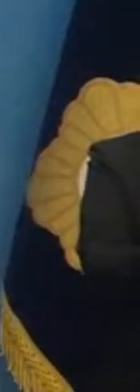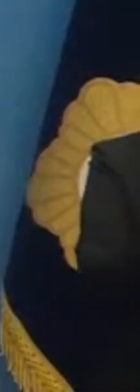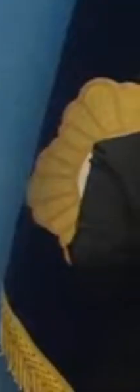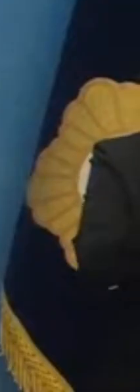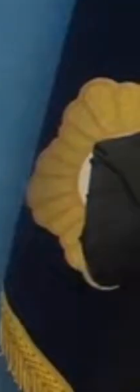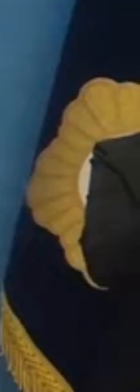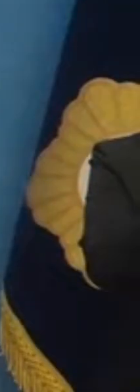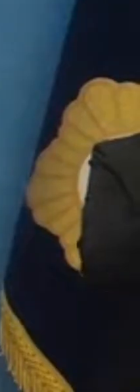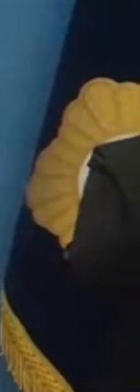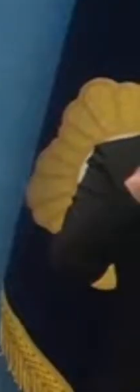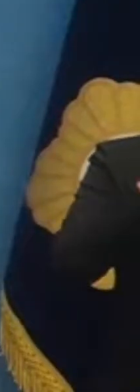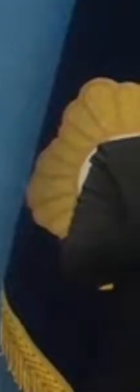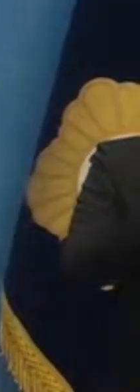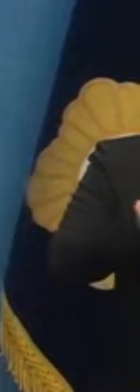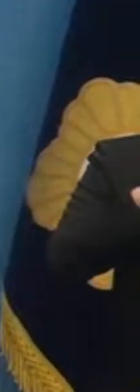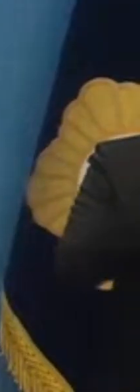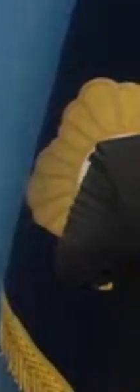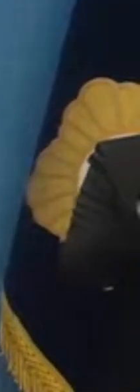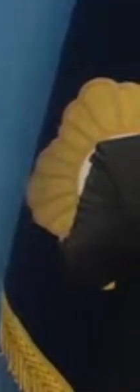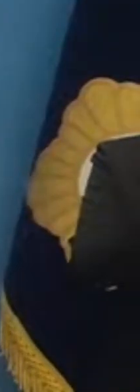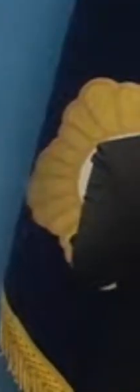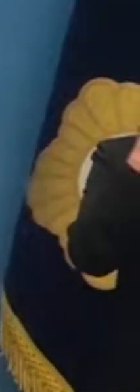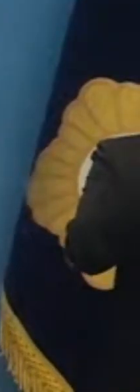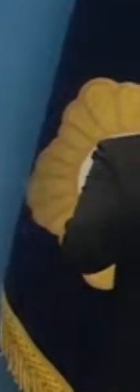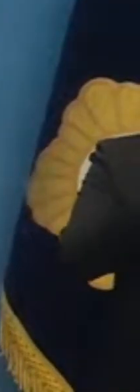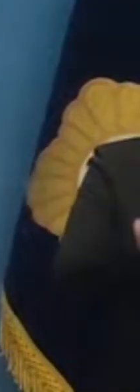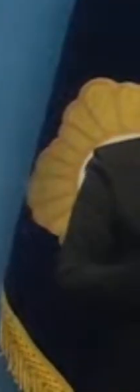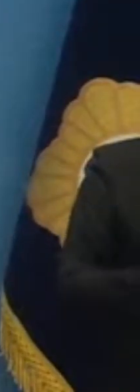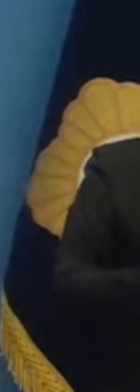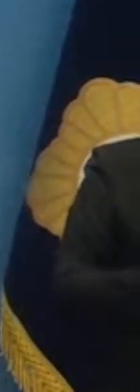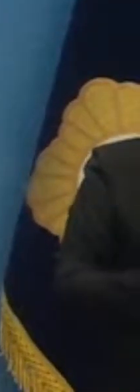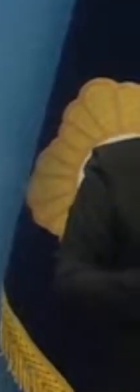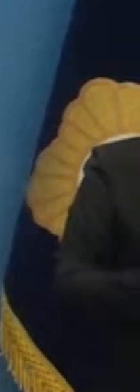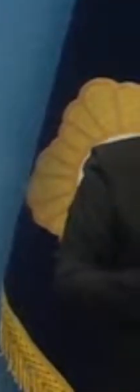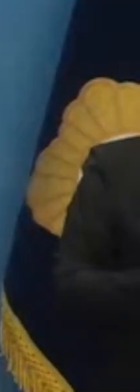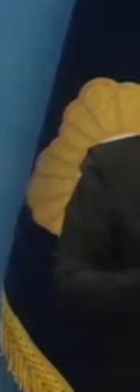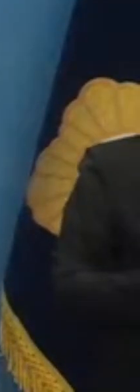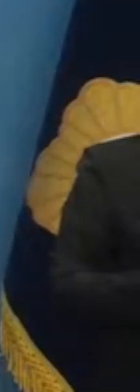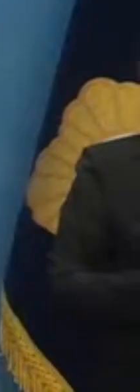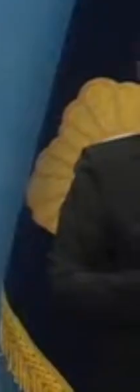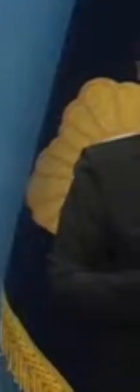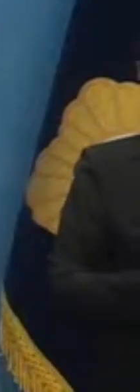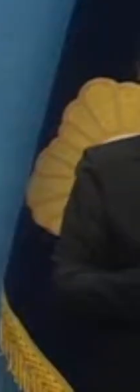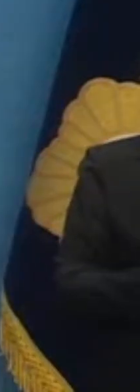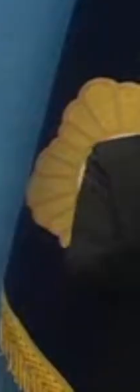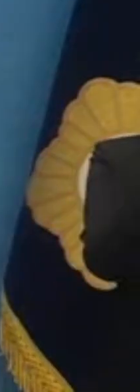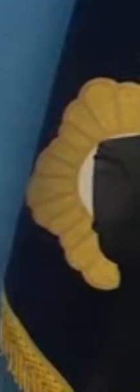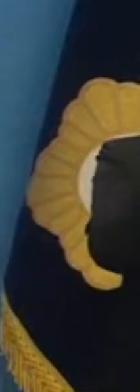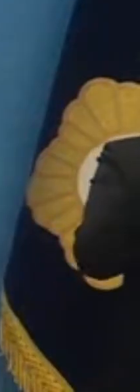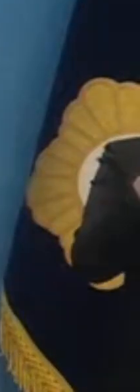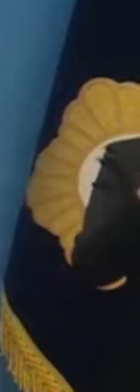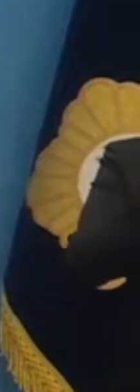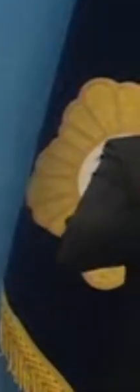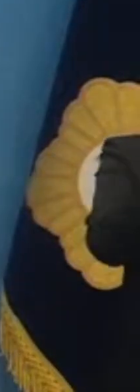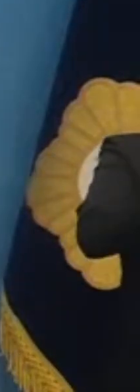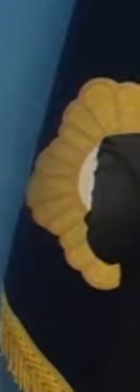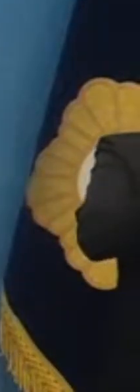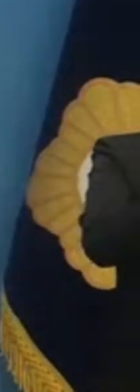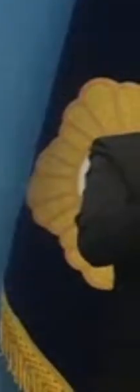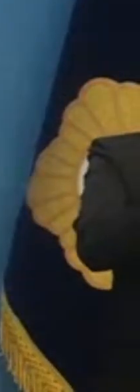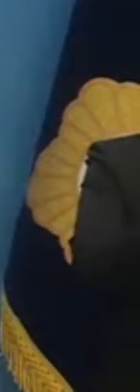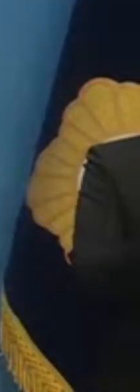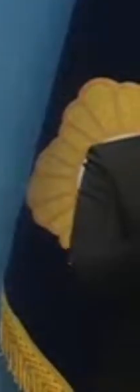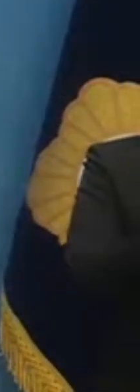대해 강력히 조치할 예정입니다. 다음 정관용 TV, 상창경 TV 등 유튜브 대응